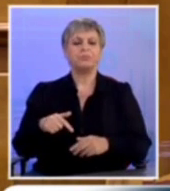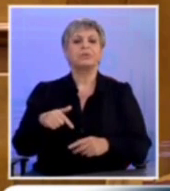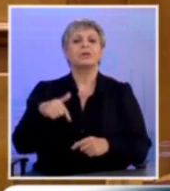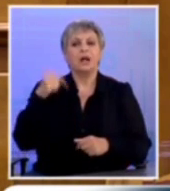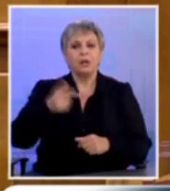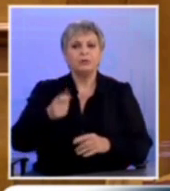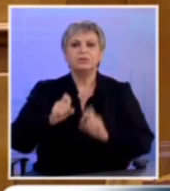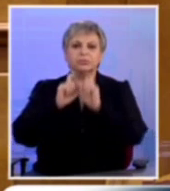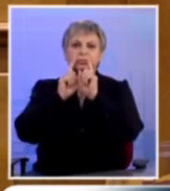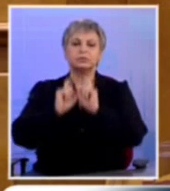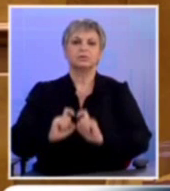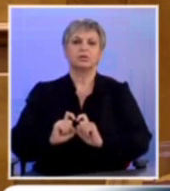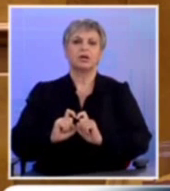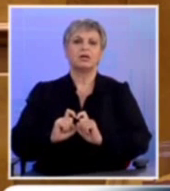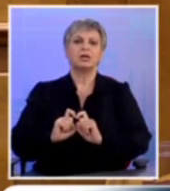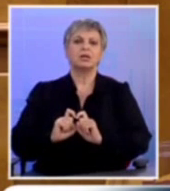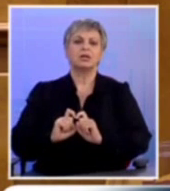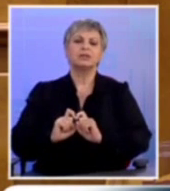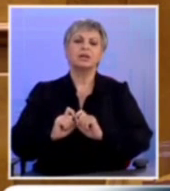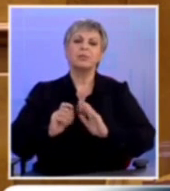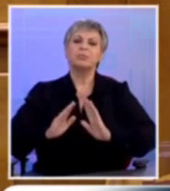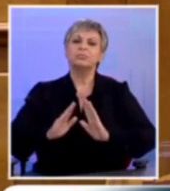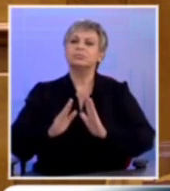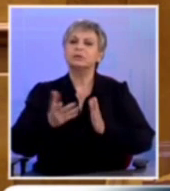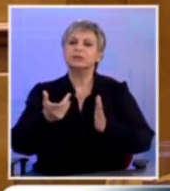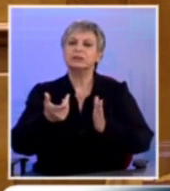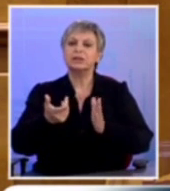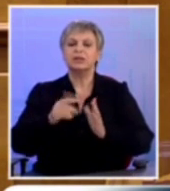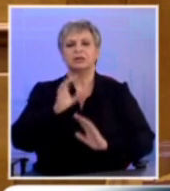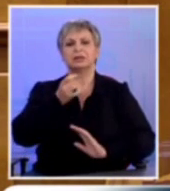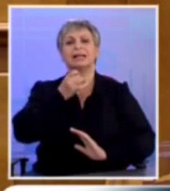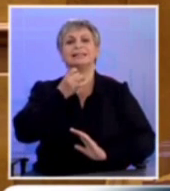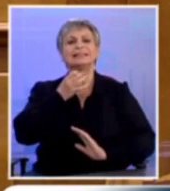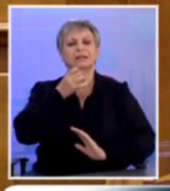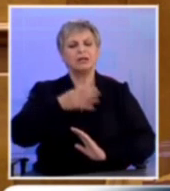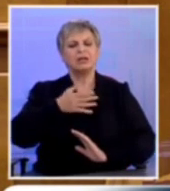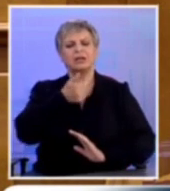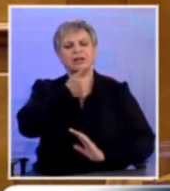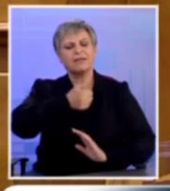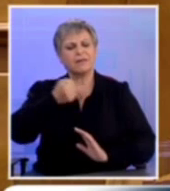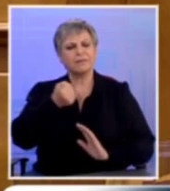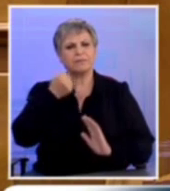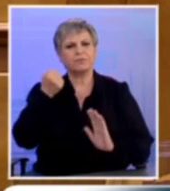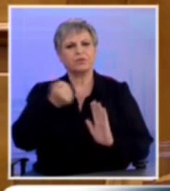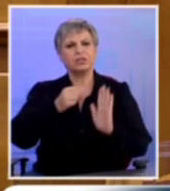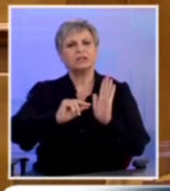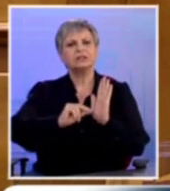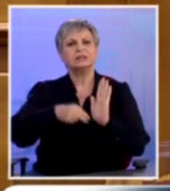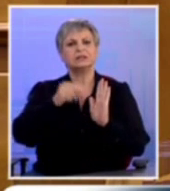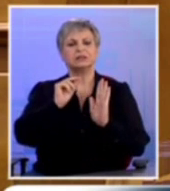αναγκαστήκαμε να προχωρήσουμε σε μια πολύ σκληρή και επώδυνη